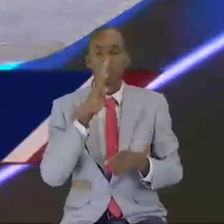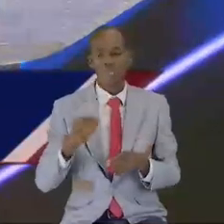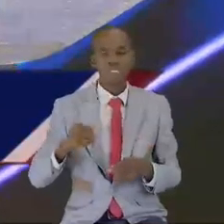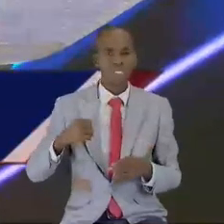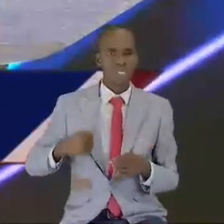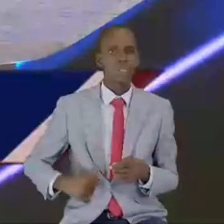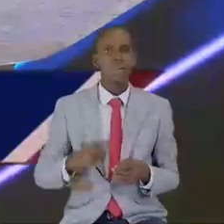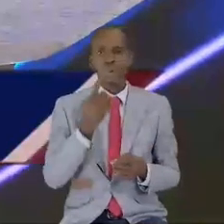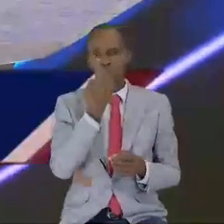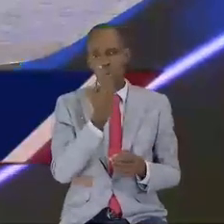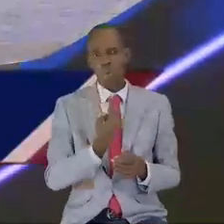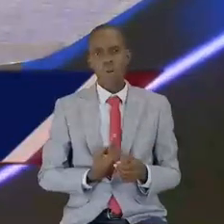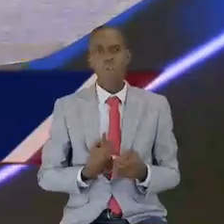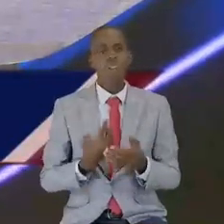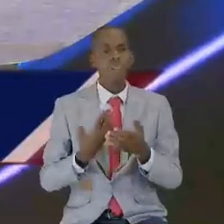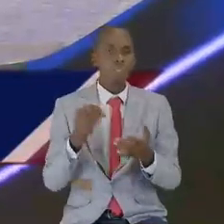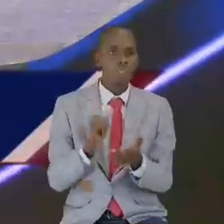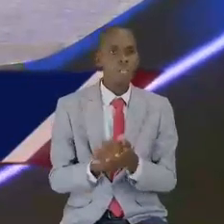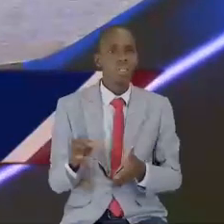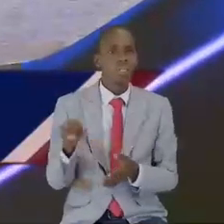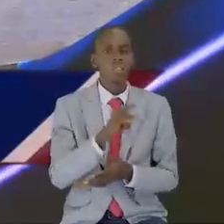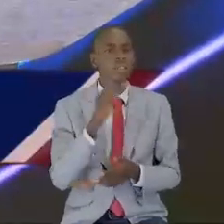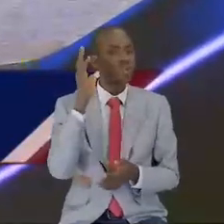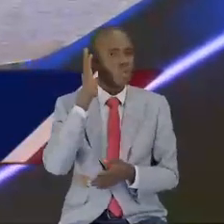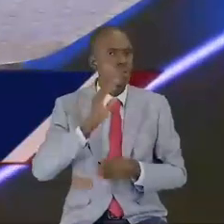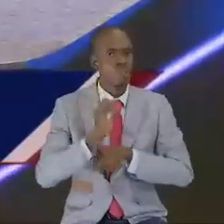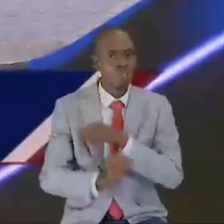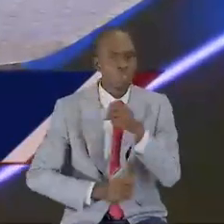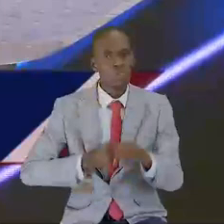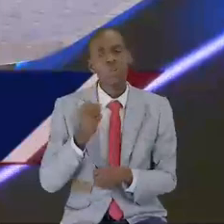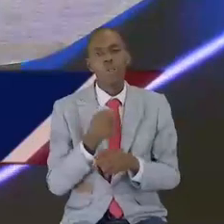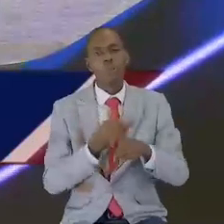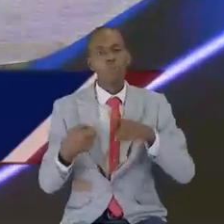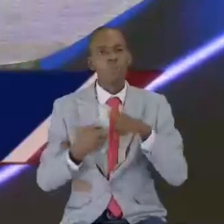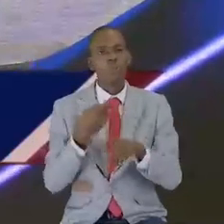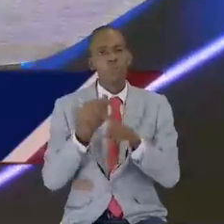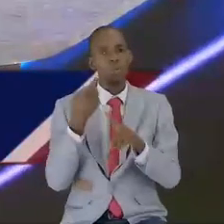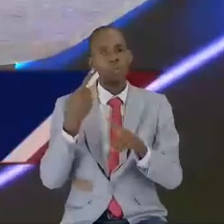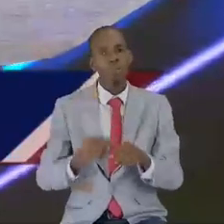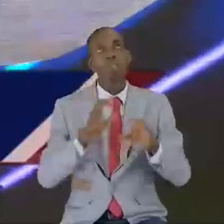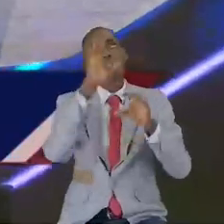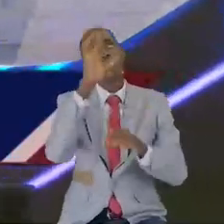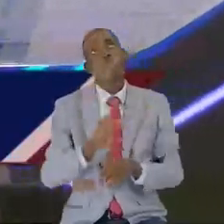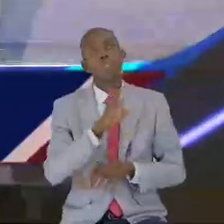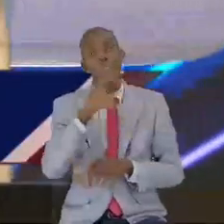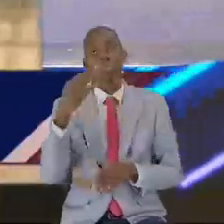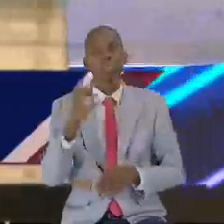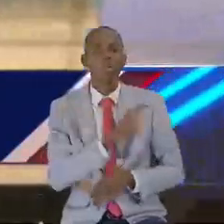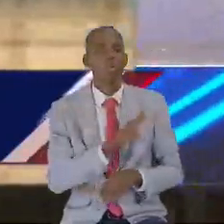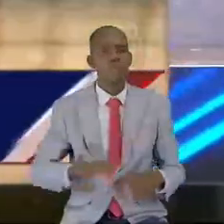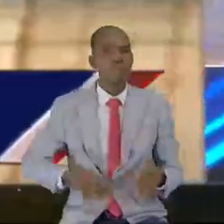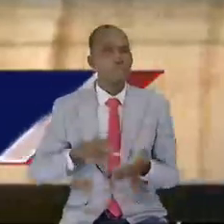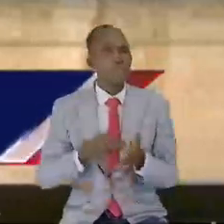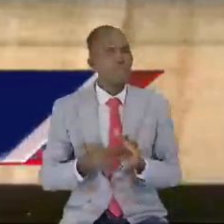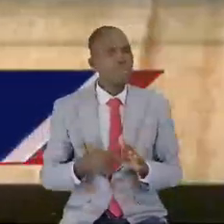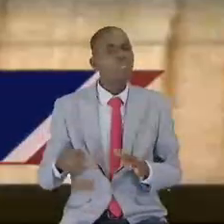uniquement afin de n'être pas persuadés, de ne pas être persécutés pour la croix de Christ. C'est-à-dire,